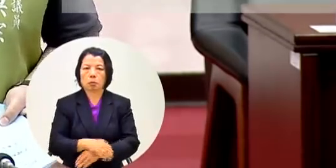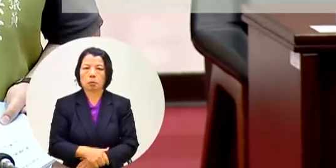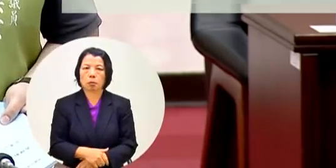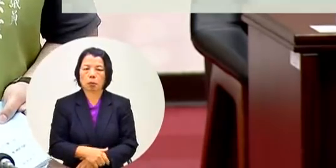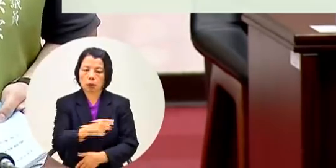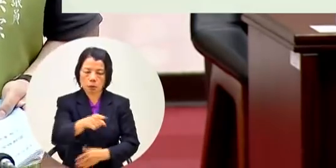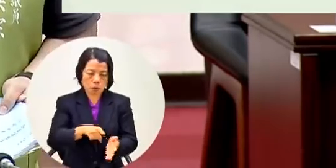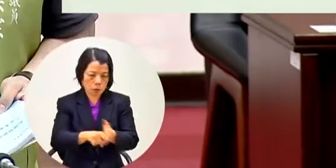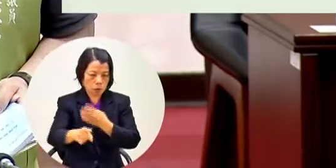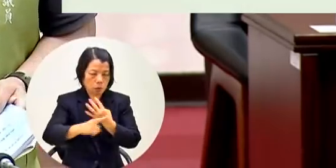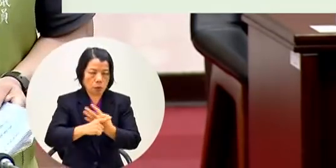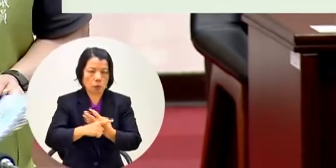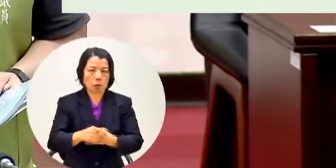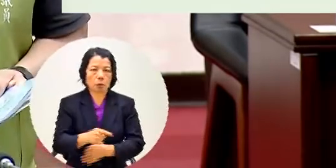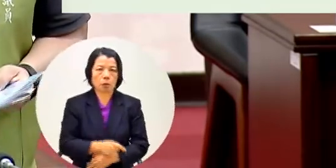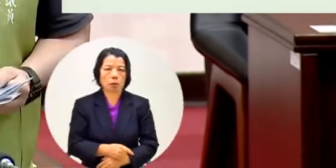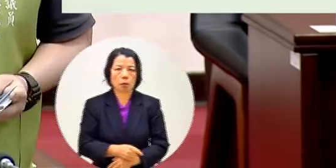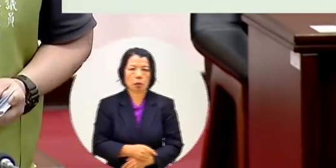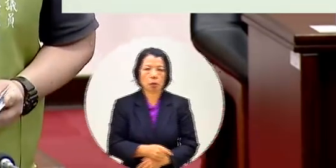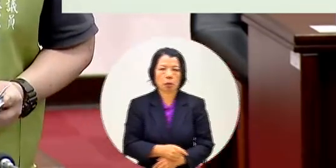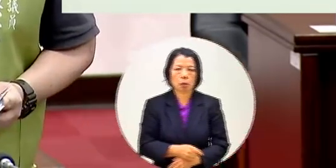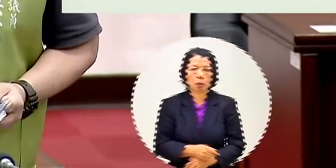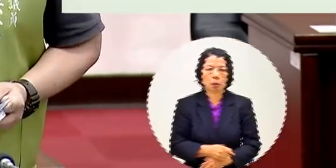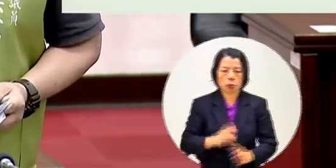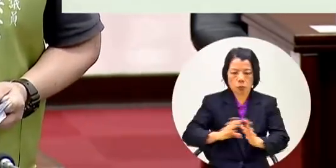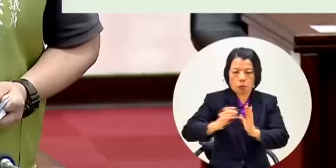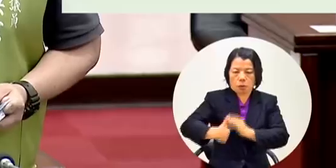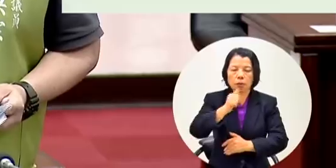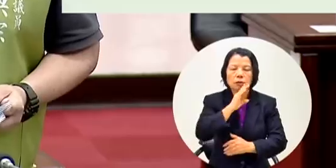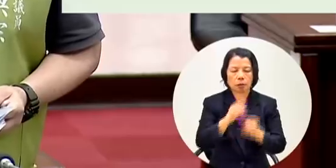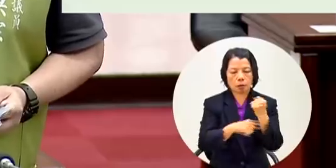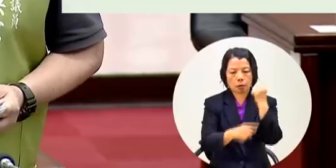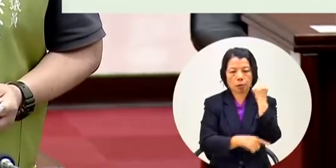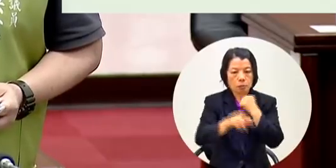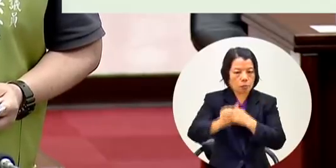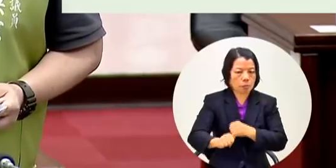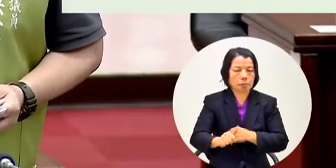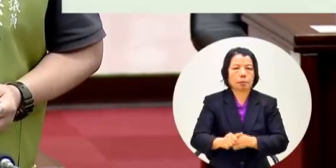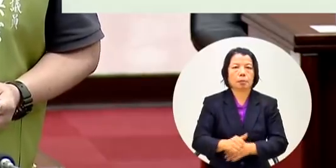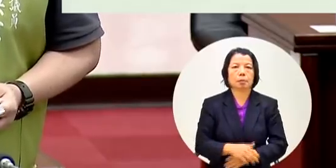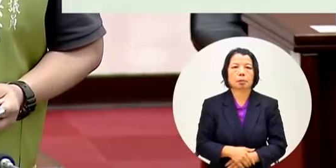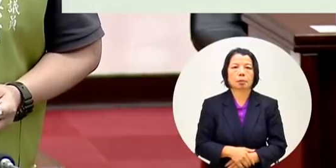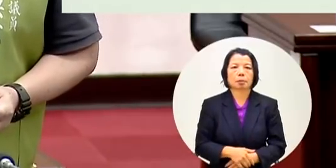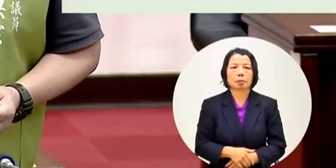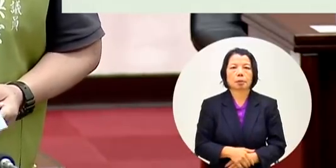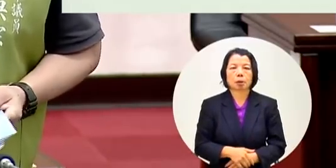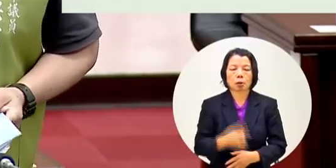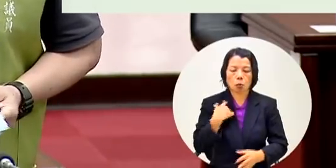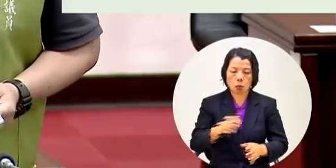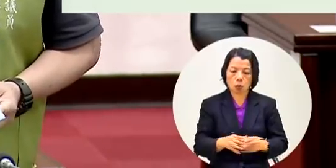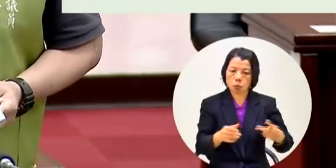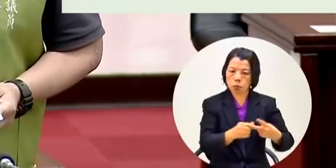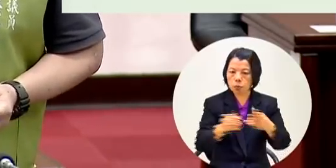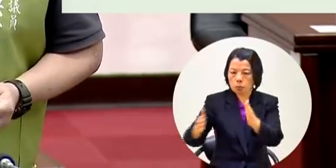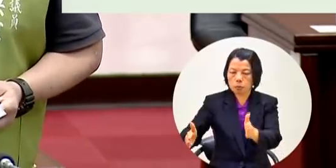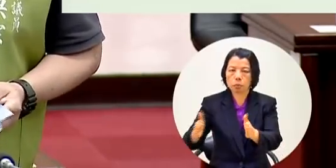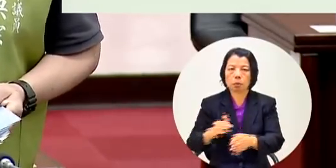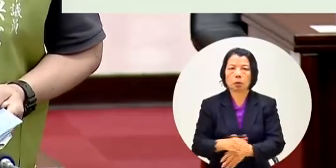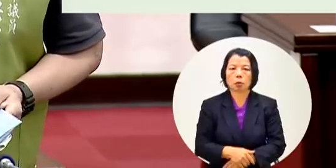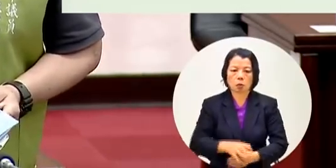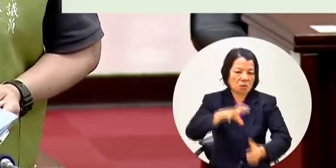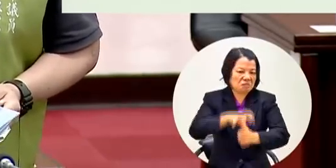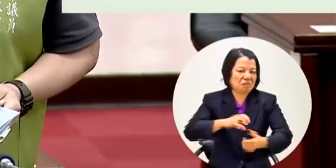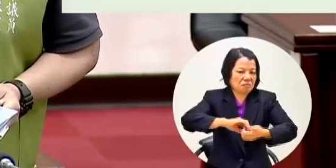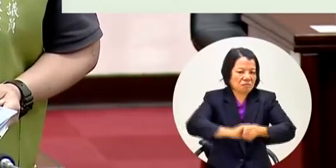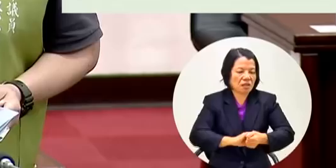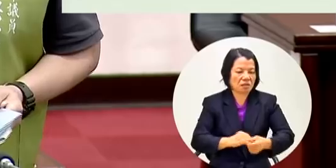师嘛。好，那我觉得这个问题可以去了解一下了。好，就是说我二阶的车厢，我限定只能买一阶用的车厢，这样会不会违